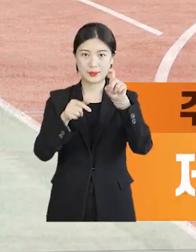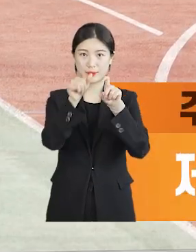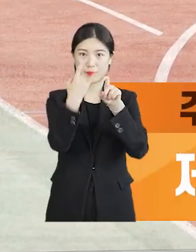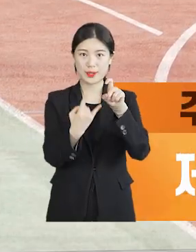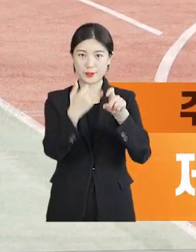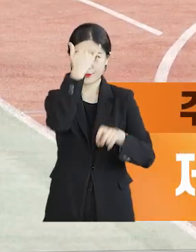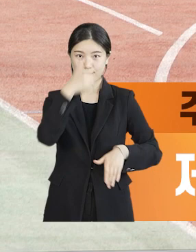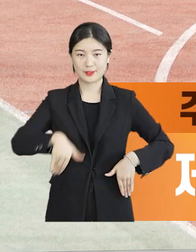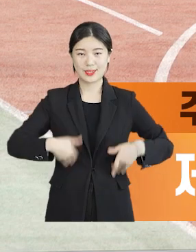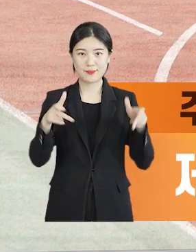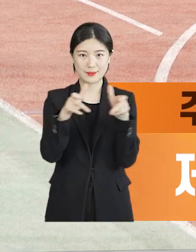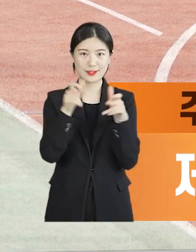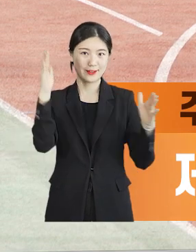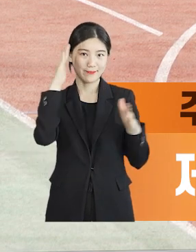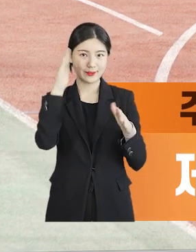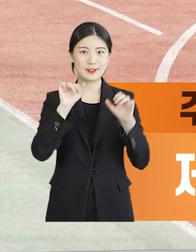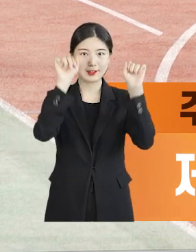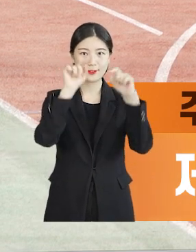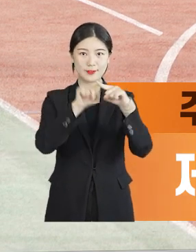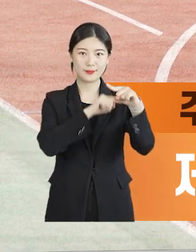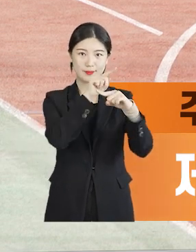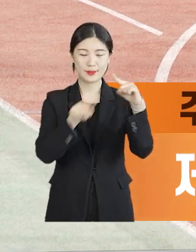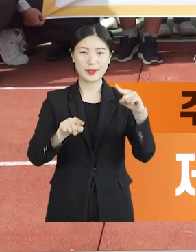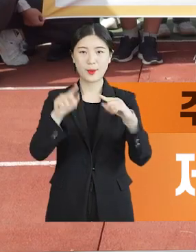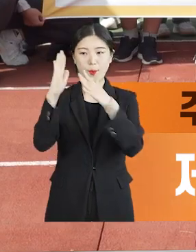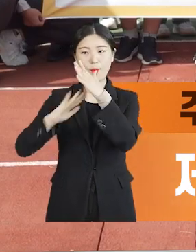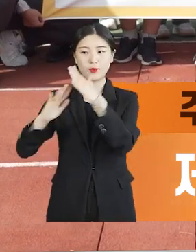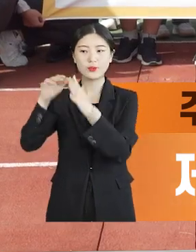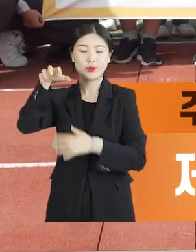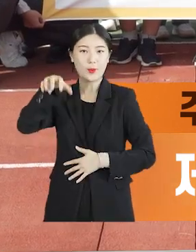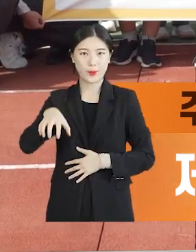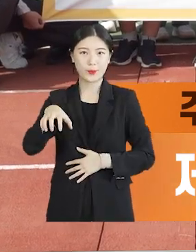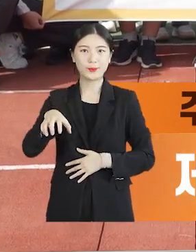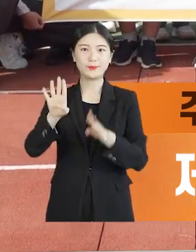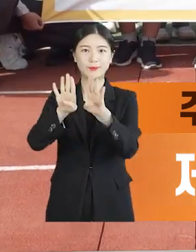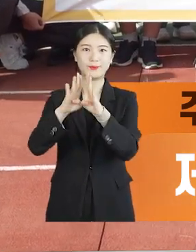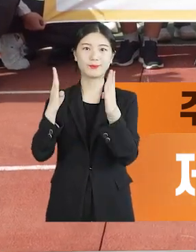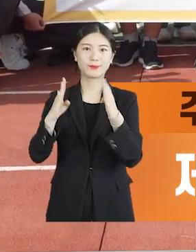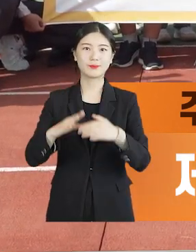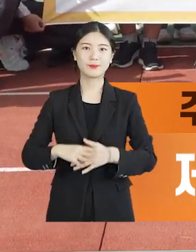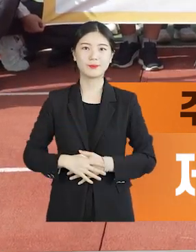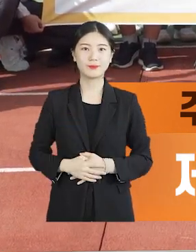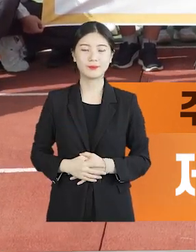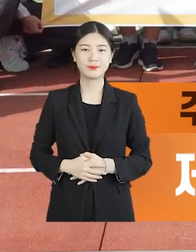제11회 충청남도 장애학생 체육대회가 공주시에서 개최됐습니다.